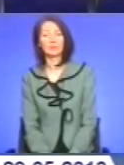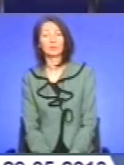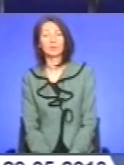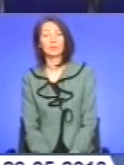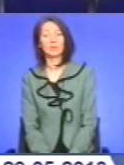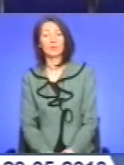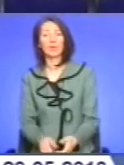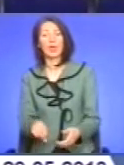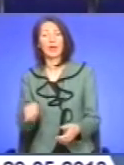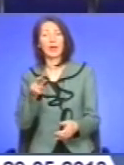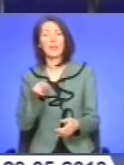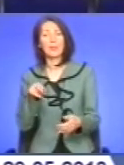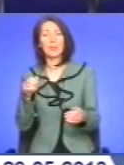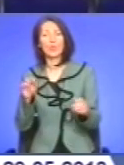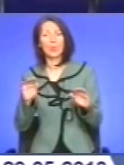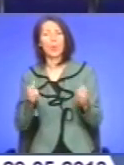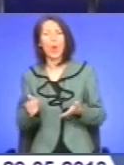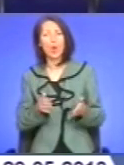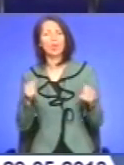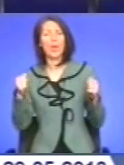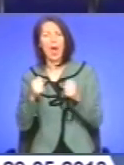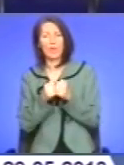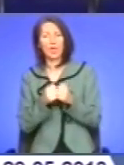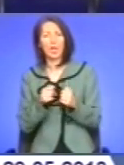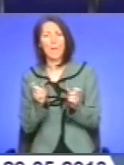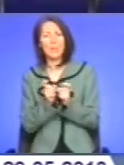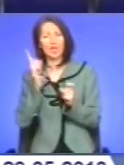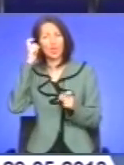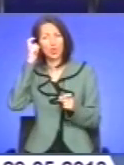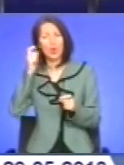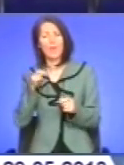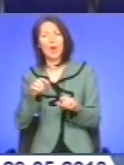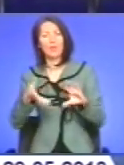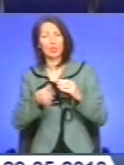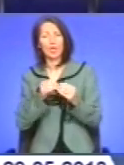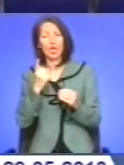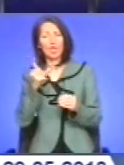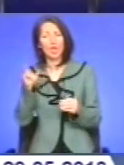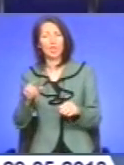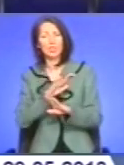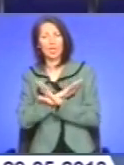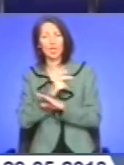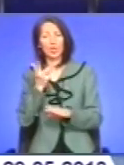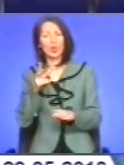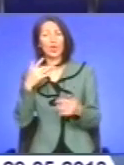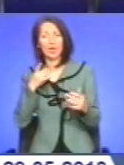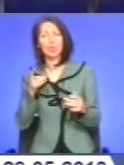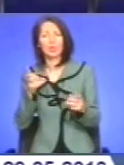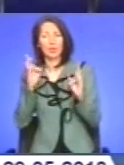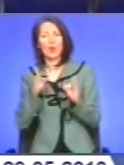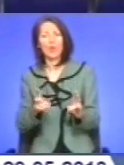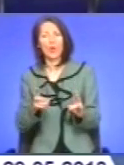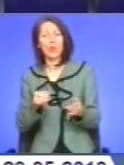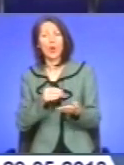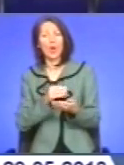І про ДТП біля Чорткова, внаслідок якого одна людина загинула та троє травмовано. Сюжет з сектора зв'язків з